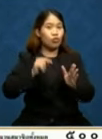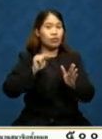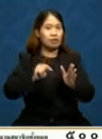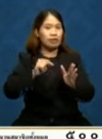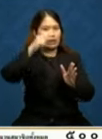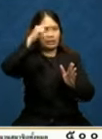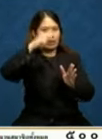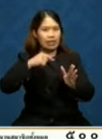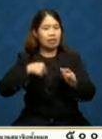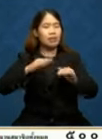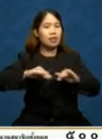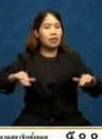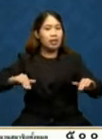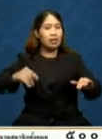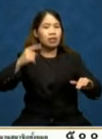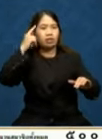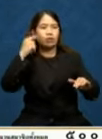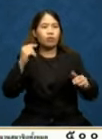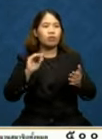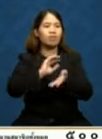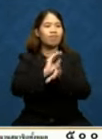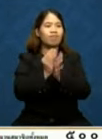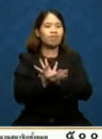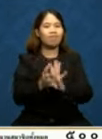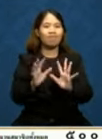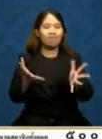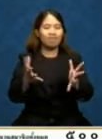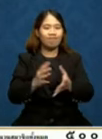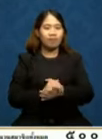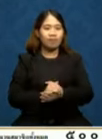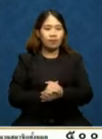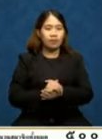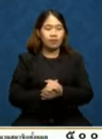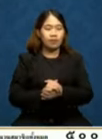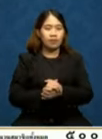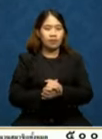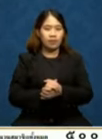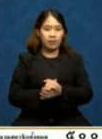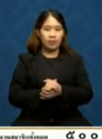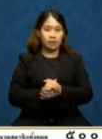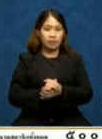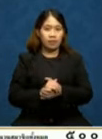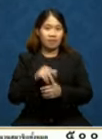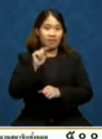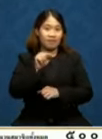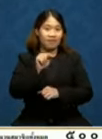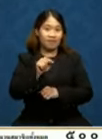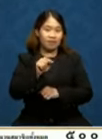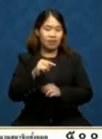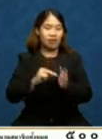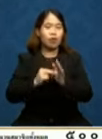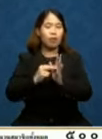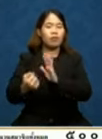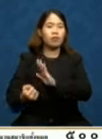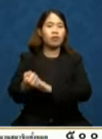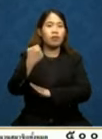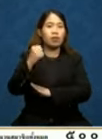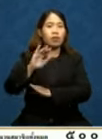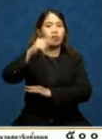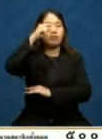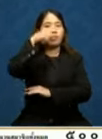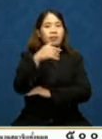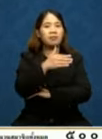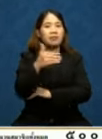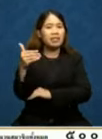ประเทศเราที่เป็นเด็กมันก็จะไม่เปลี่ยนอะไรเลยครับสิ่งนี้ไม่ได้แสดงออกถึงความเข้มแข็งของประเทศเล